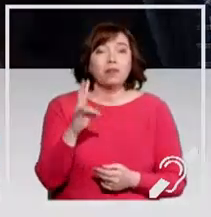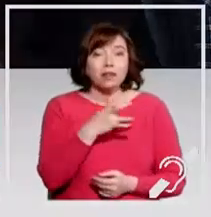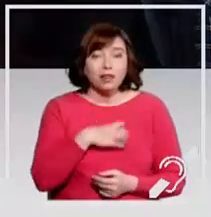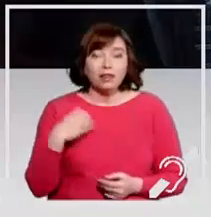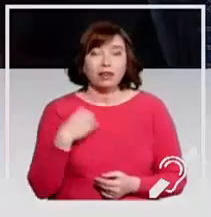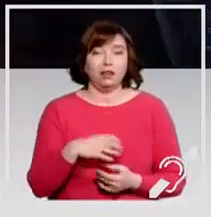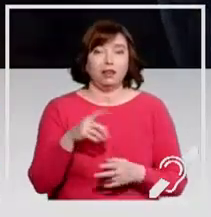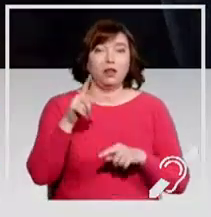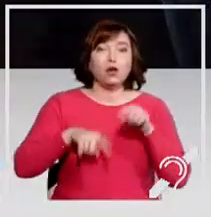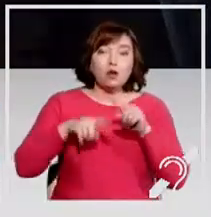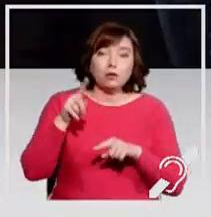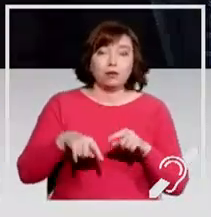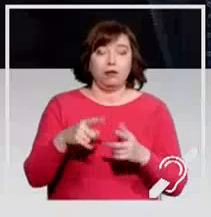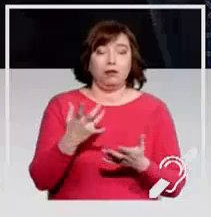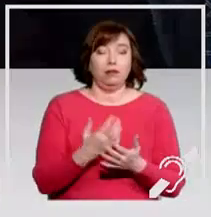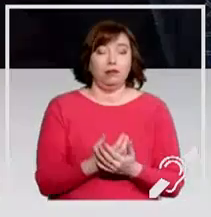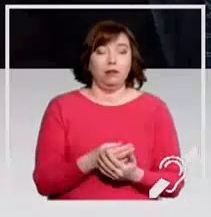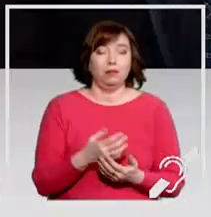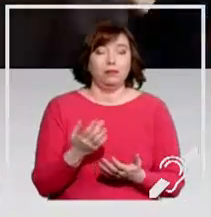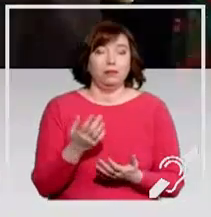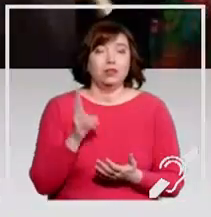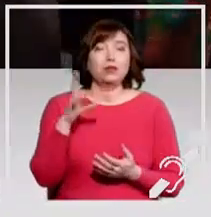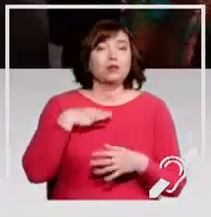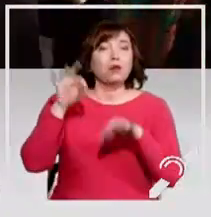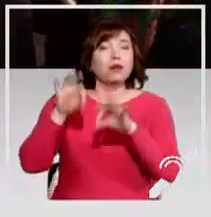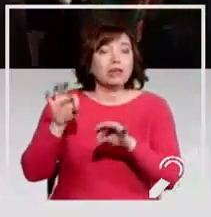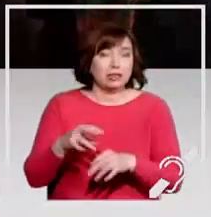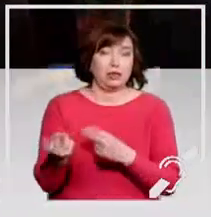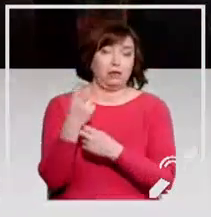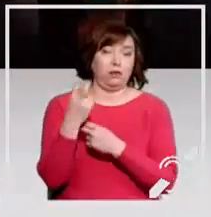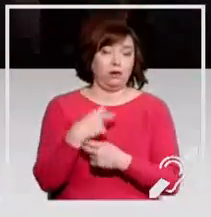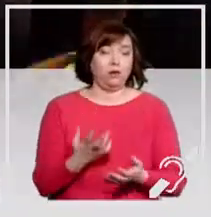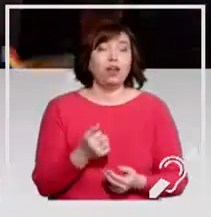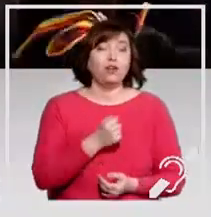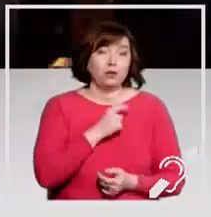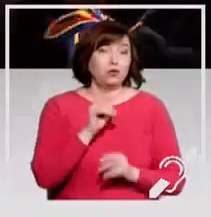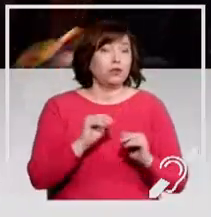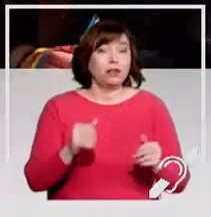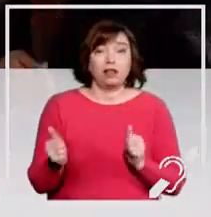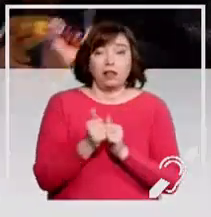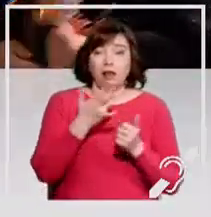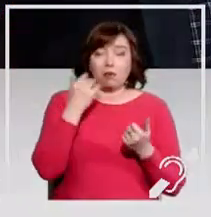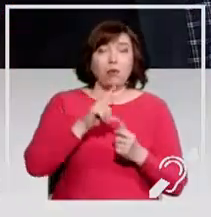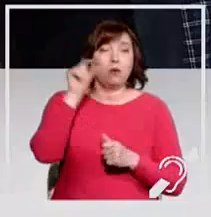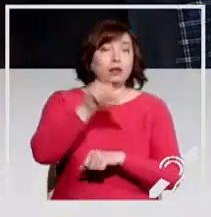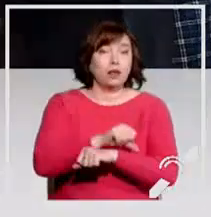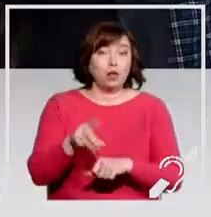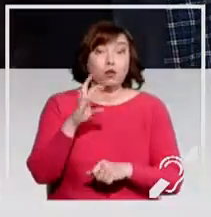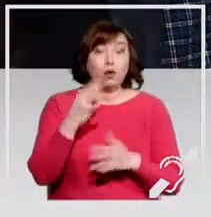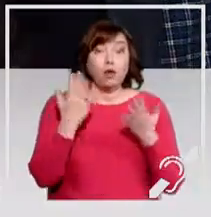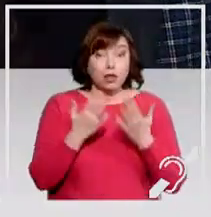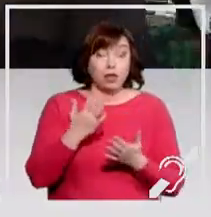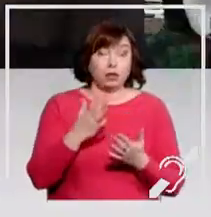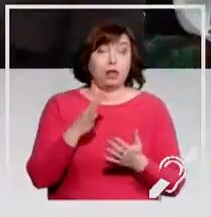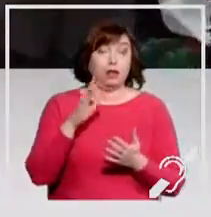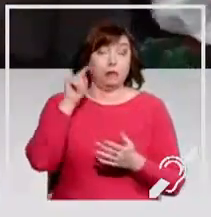ne știu pe noi, și nuții care îi botez. Ne pare rău cu copiii nu lângă noi, dar sperăm cu timpul dacă vom ajunge în Europa, ori